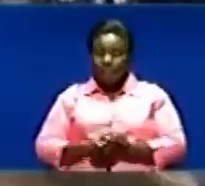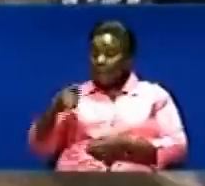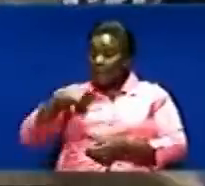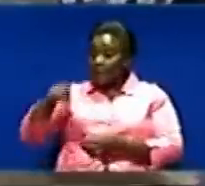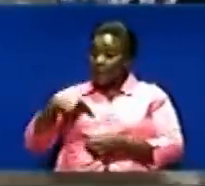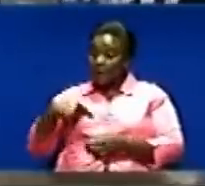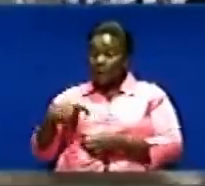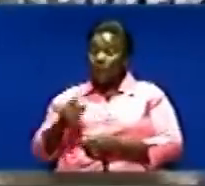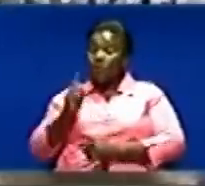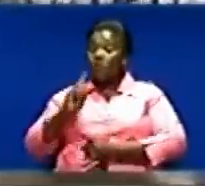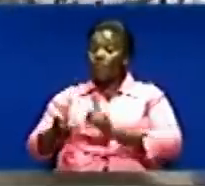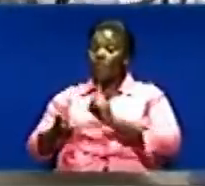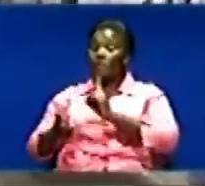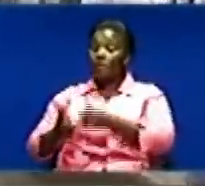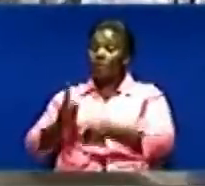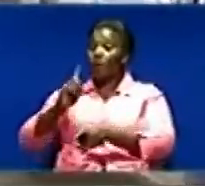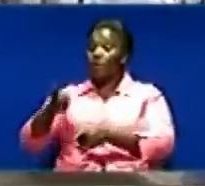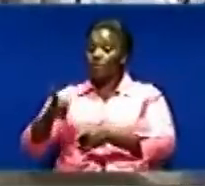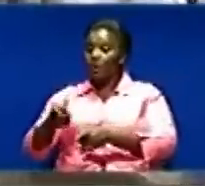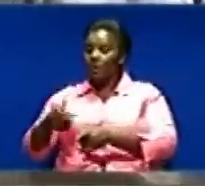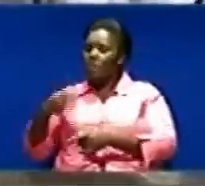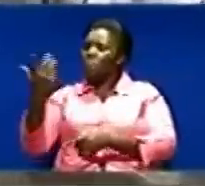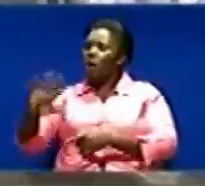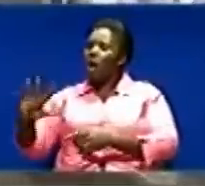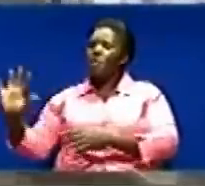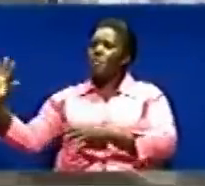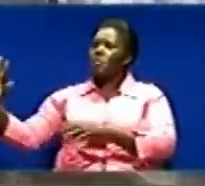mguu. Tutafanya nini? Hatuna jinsi.